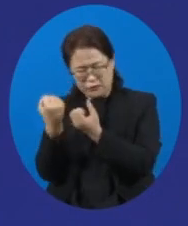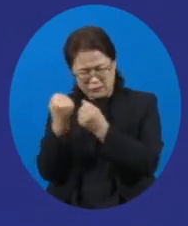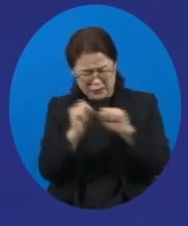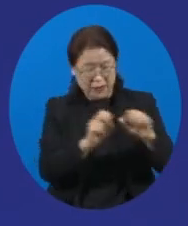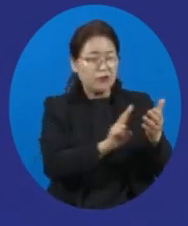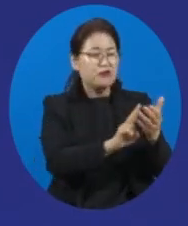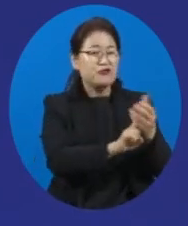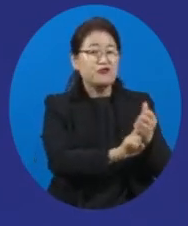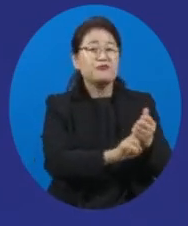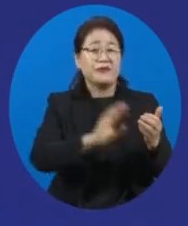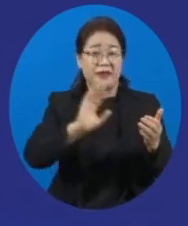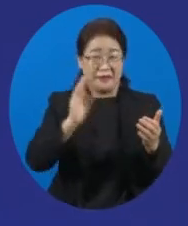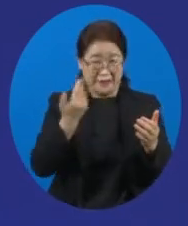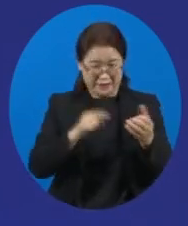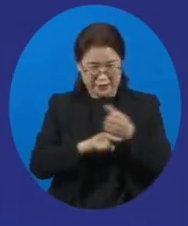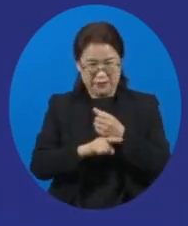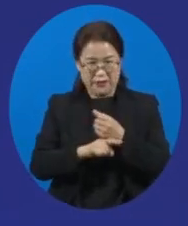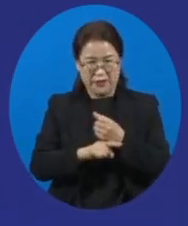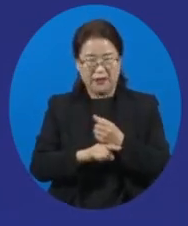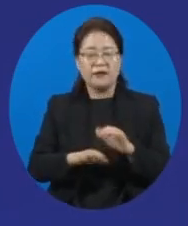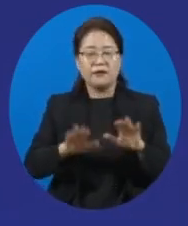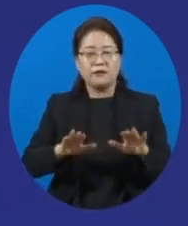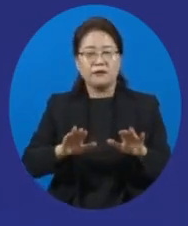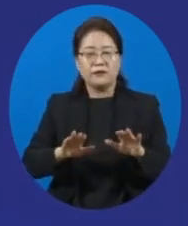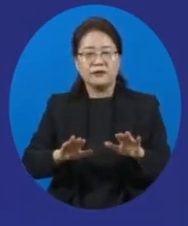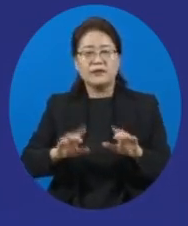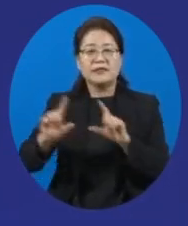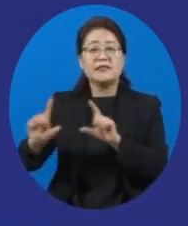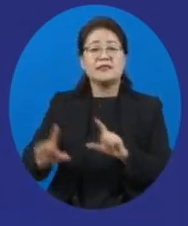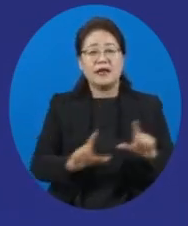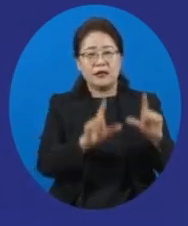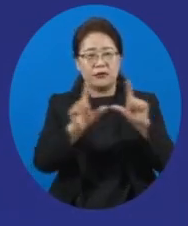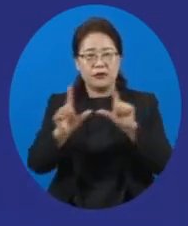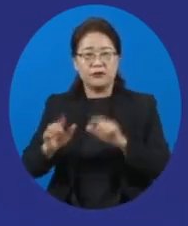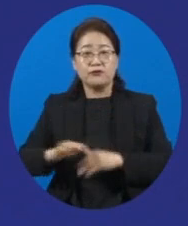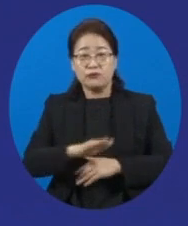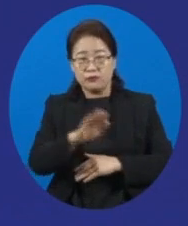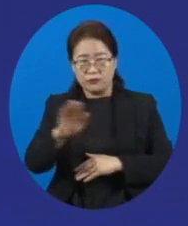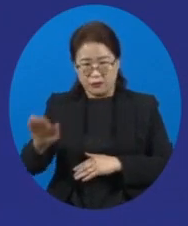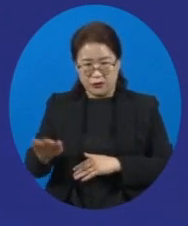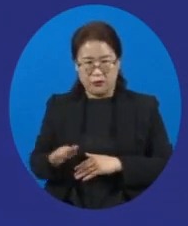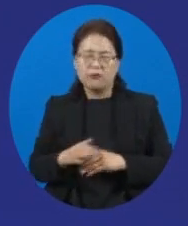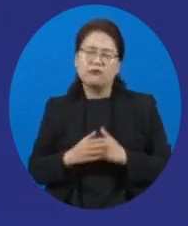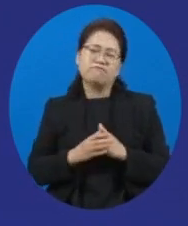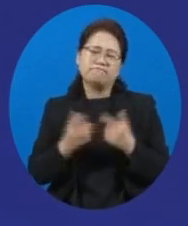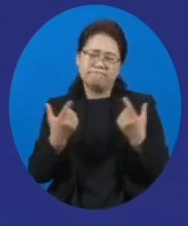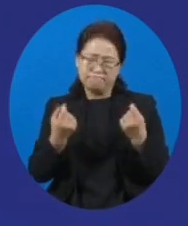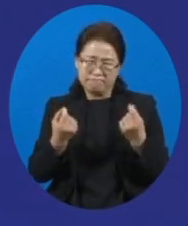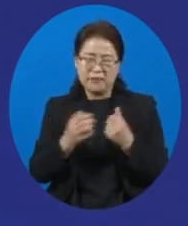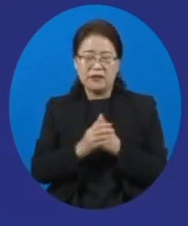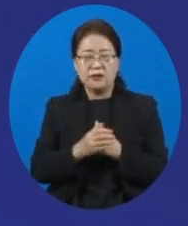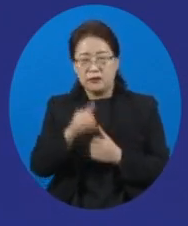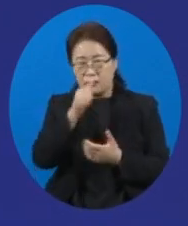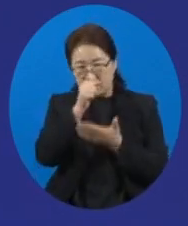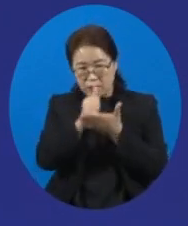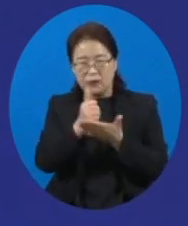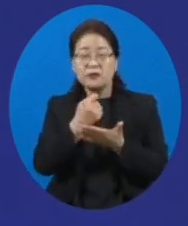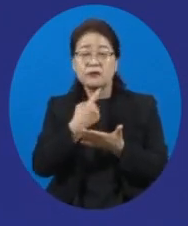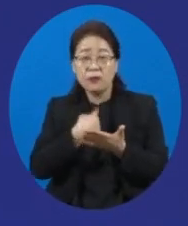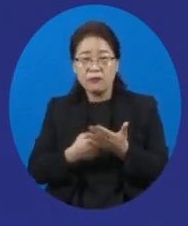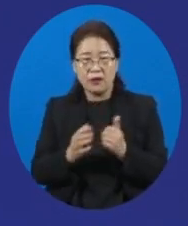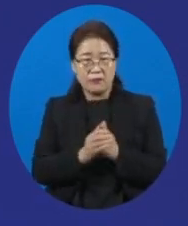것이죠. 오늘 이 시대를 사는 우리들도 마찬가지입니다. 죄를 짓고 나면요,